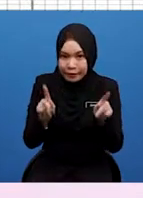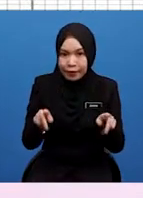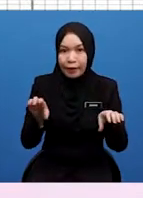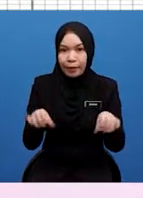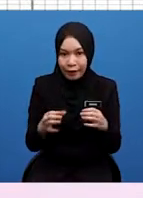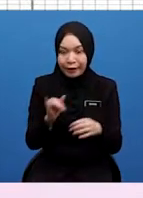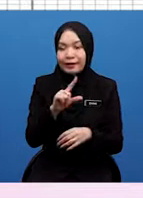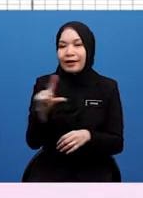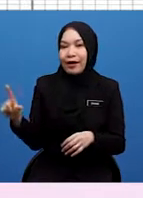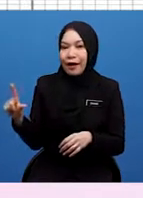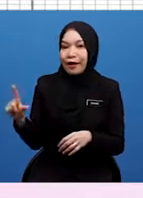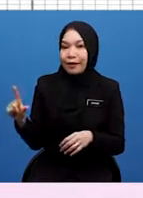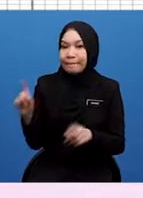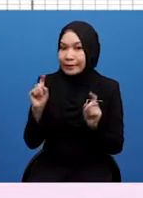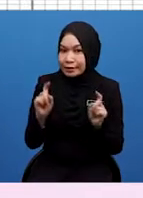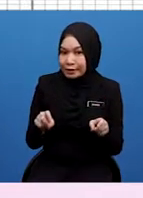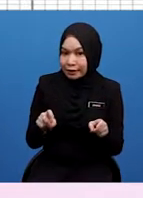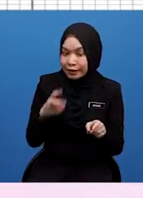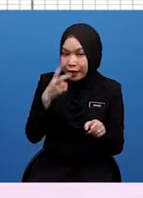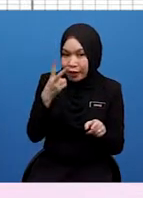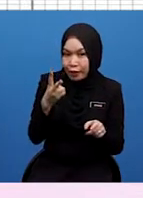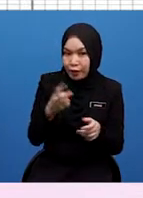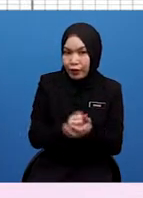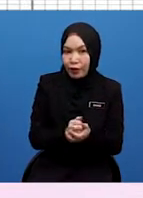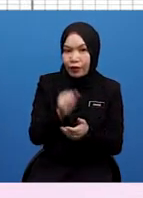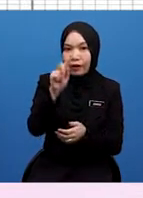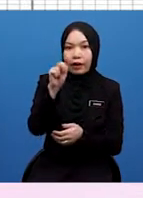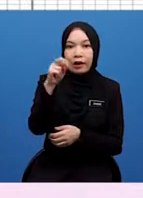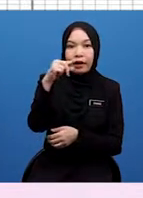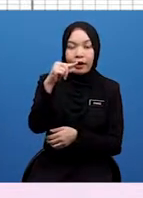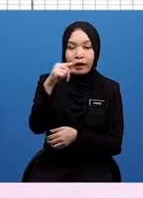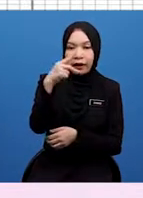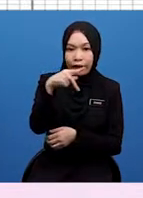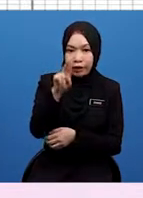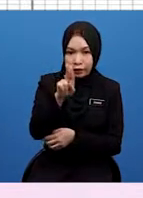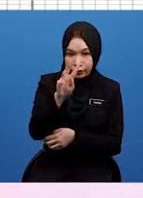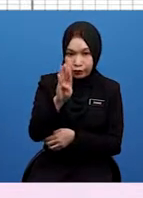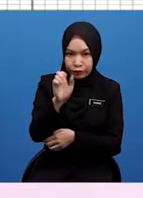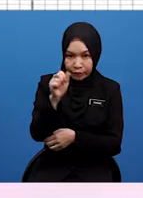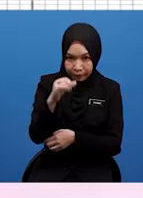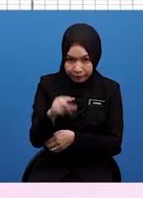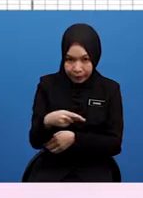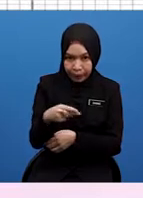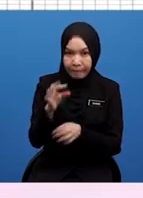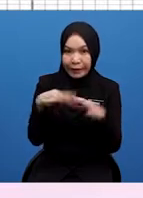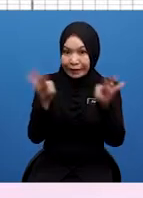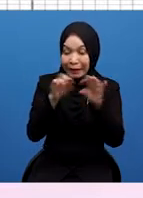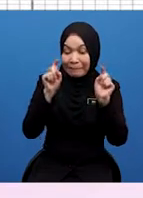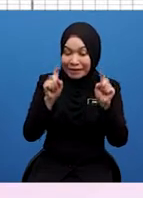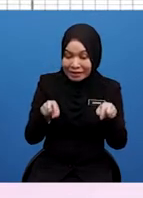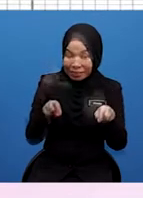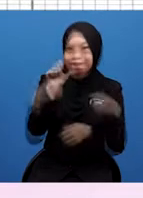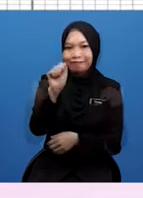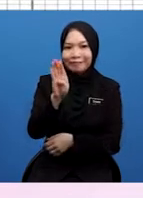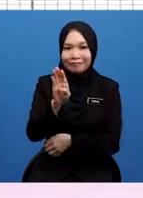ialah pastikan semua angkubah penting di dalam graf dilabelkan. Label bagi